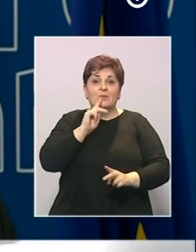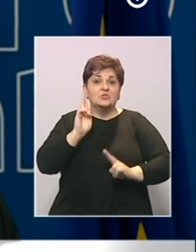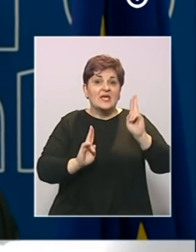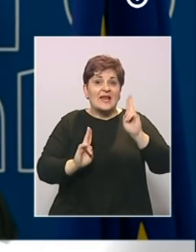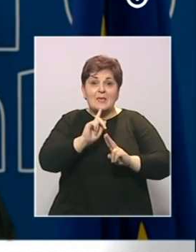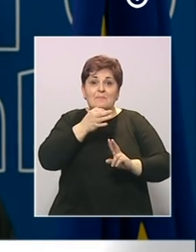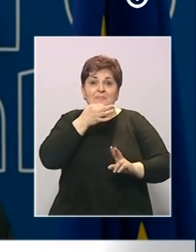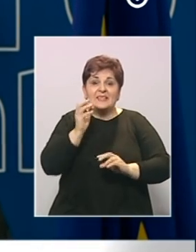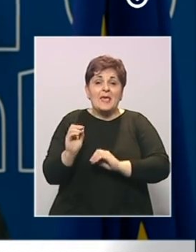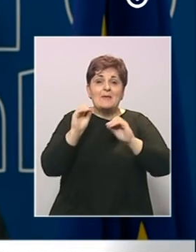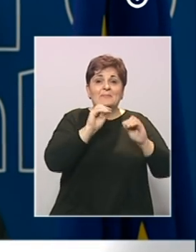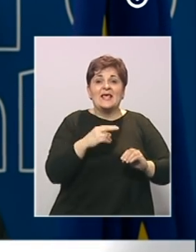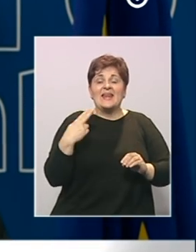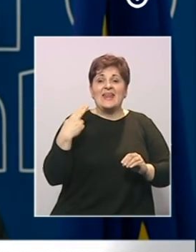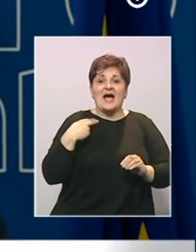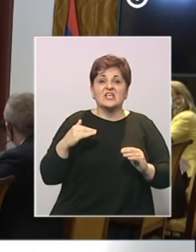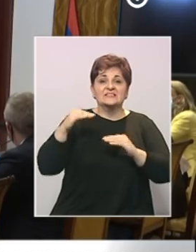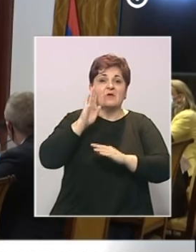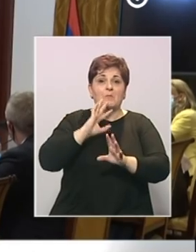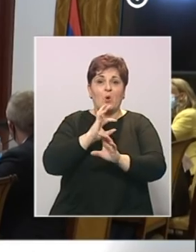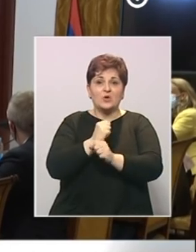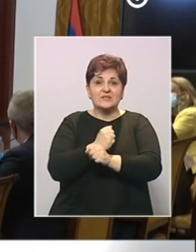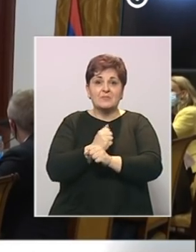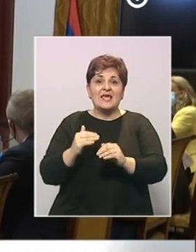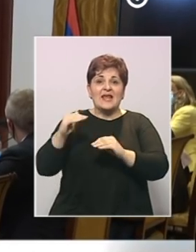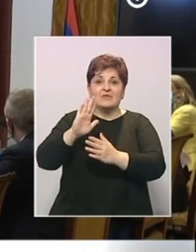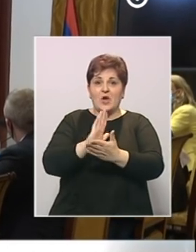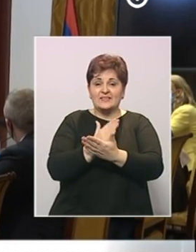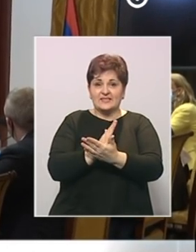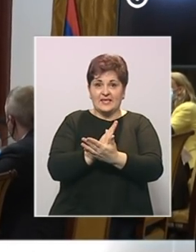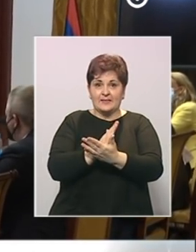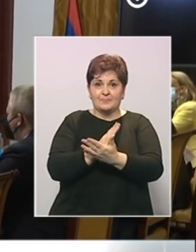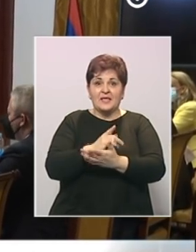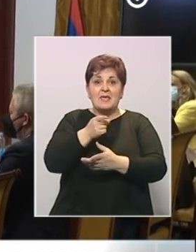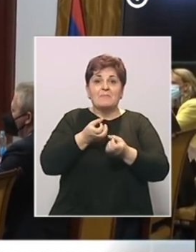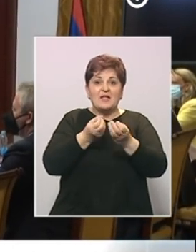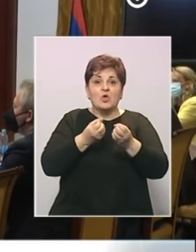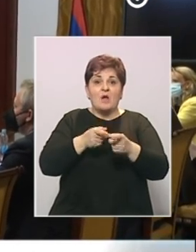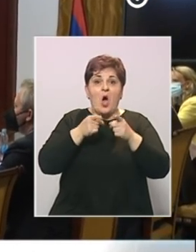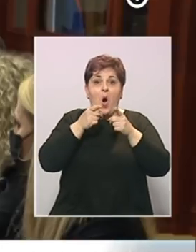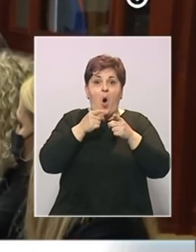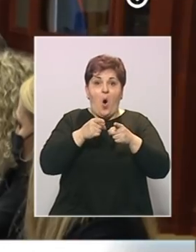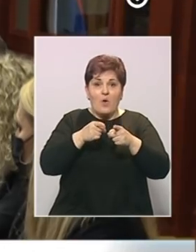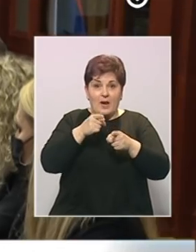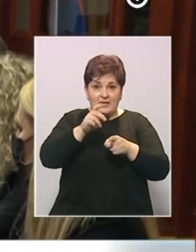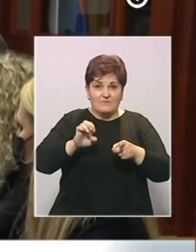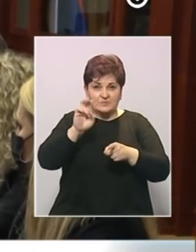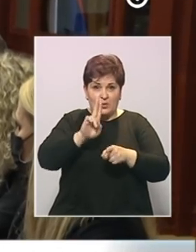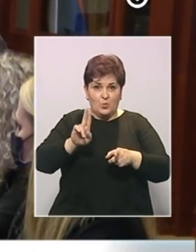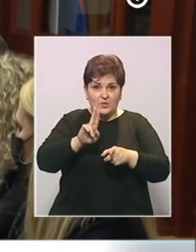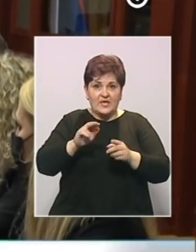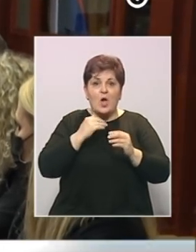kojoj je razmatrano pitanje prijenosa nadležnosti s razine Bosne i Hercegovine na razinu entiteta. Prema toj informaciji, ovaj dužnosnik Europske